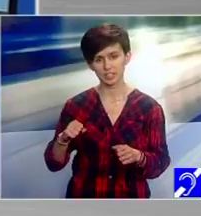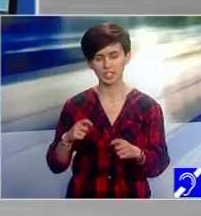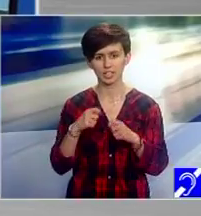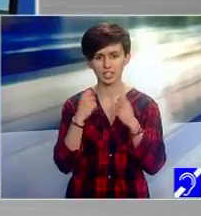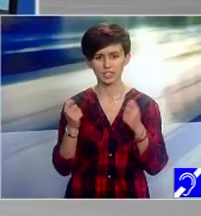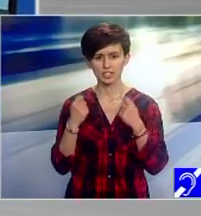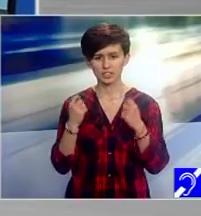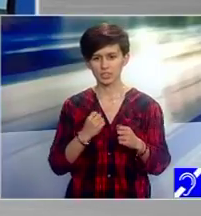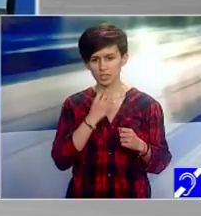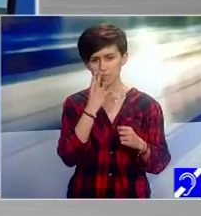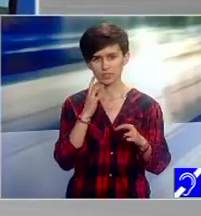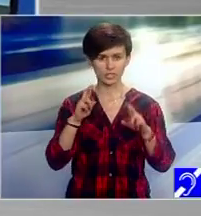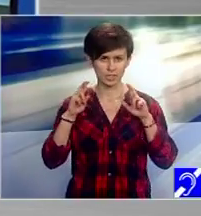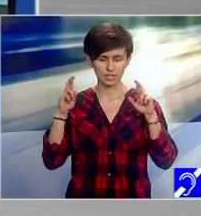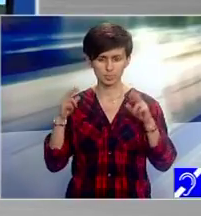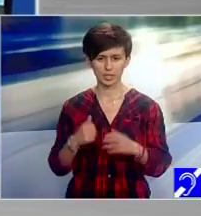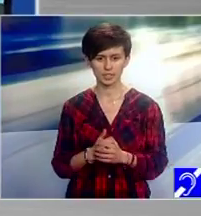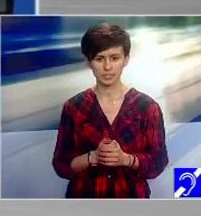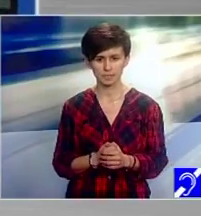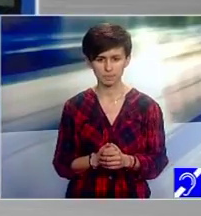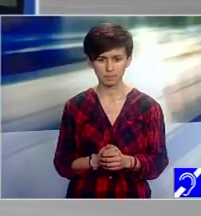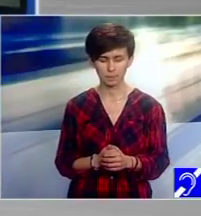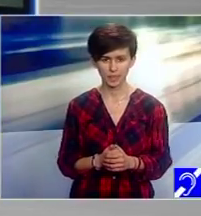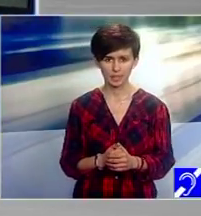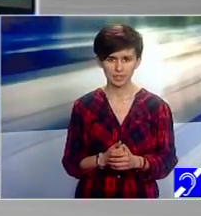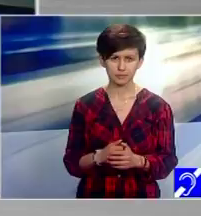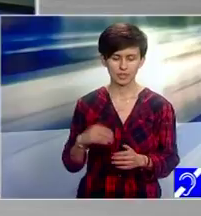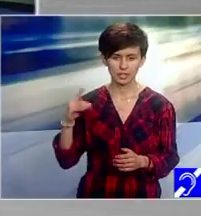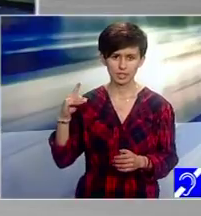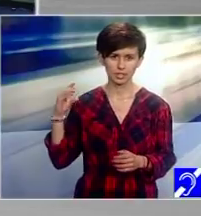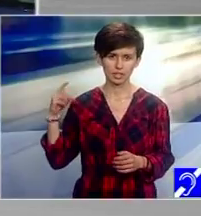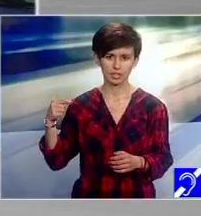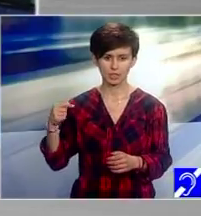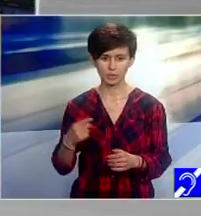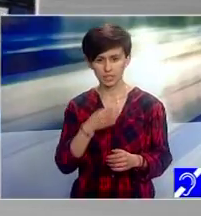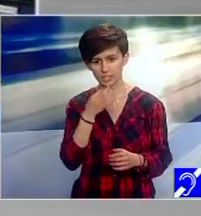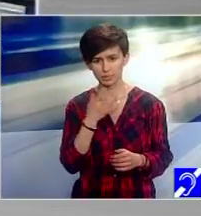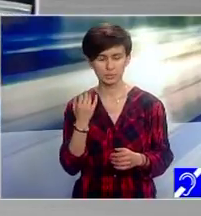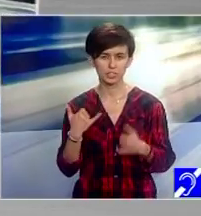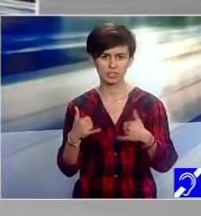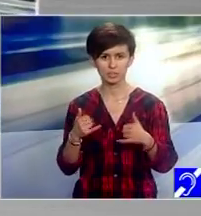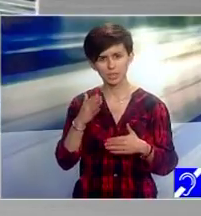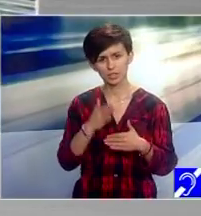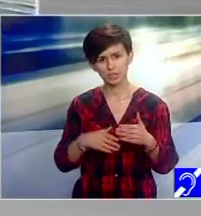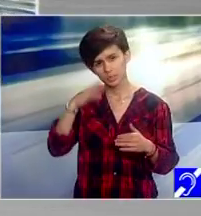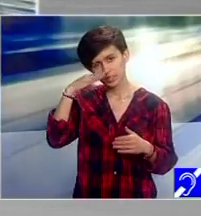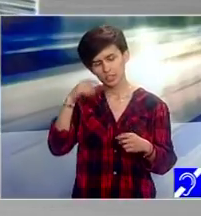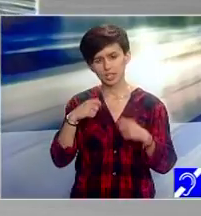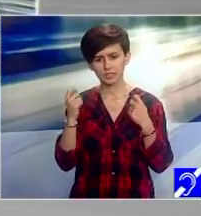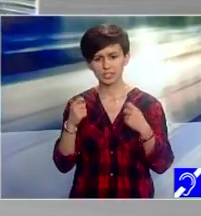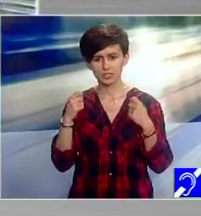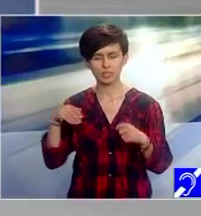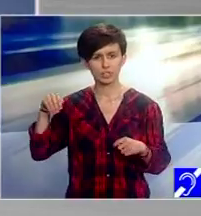Flori de Speranță. Mă întorc la invitata mea, Diana Găucă, ce ne dă detalii despre ce se întâmplă în ultima zi a Festivalului Miraje. Multe evenimente,